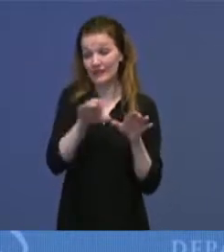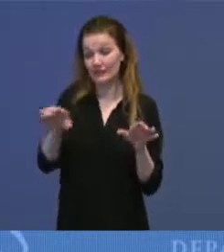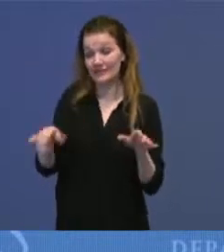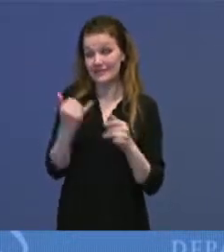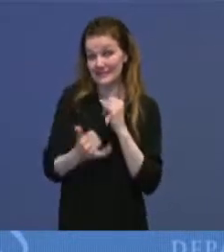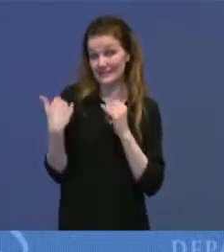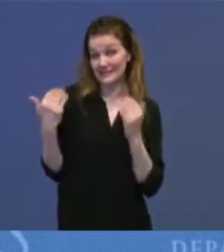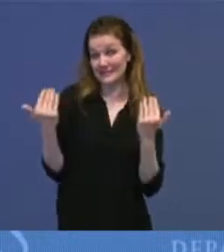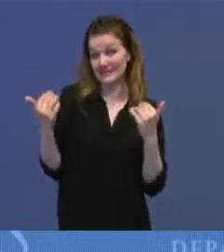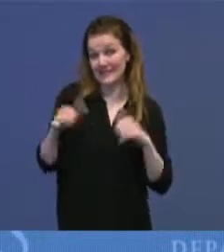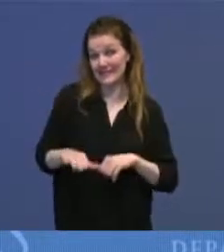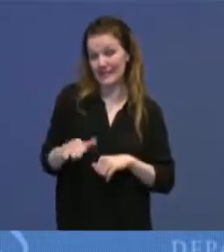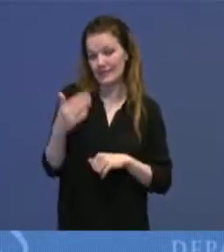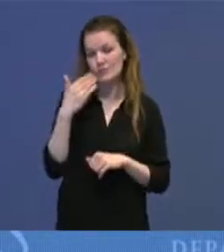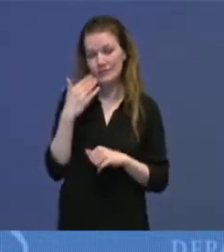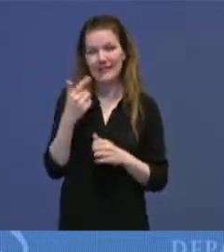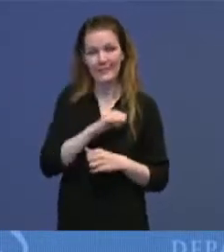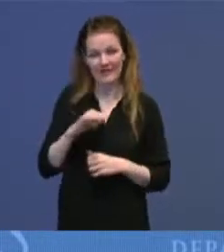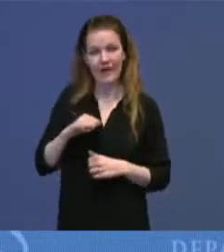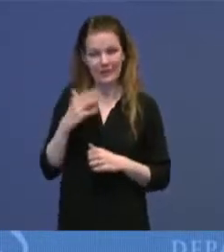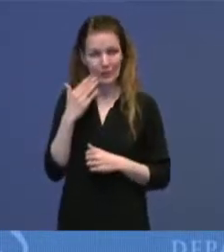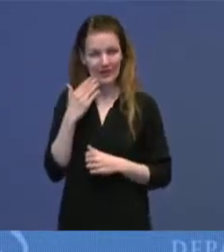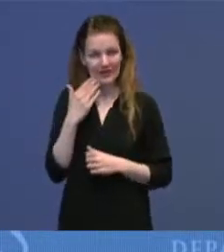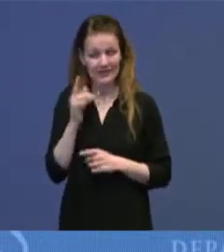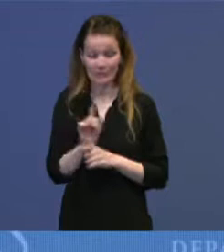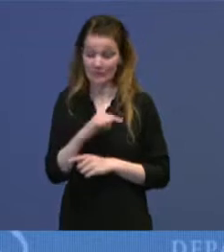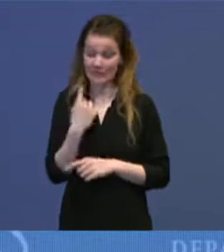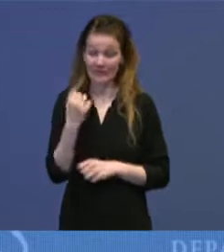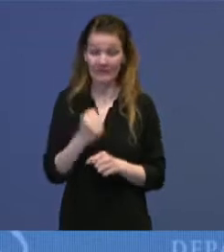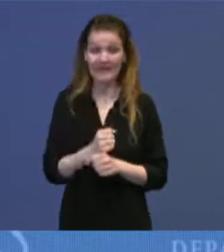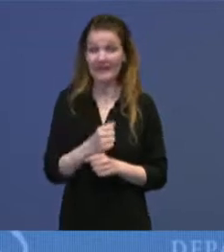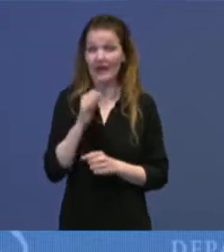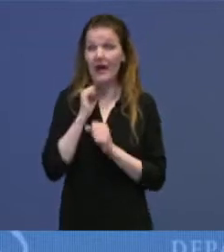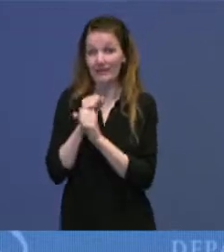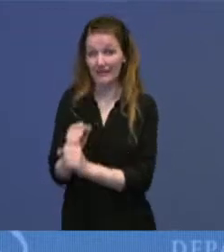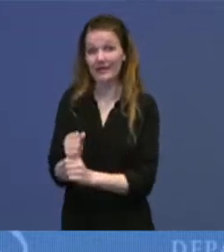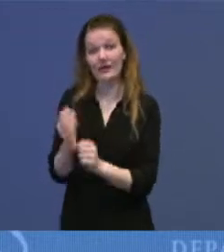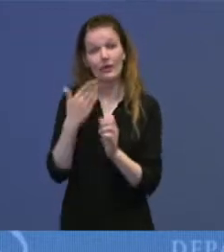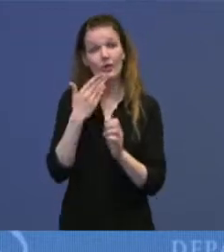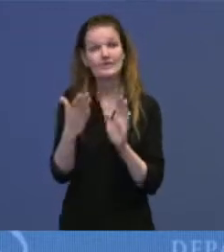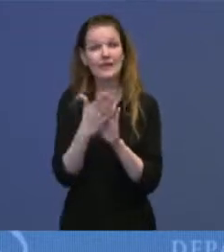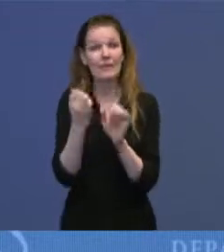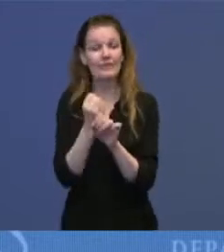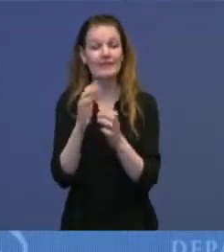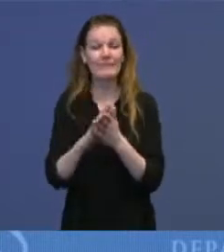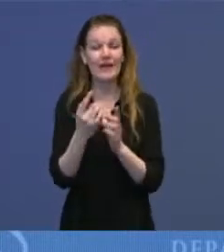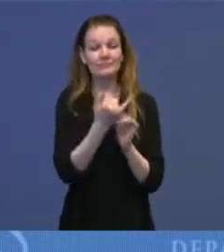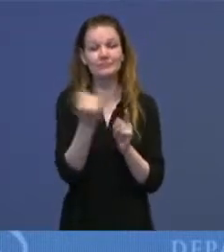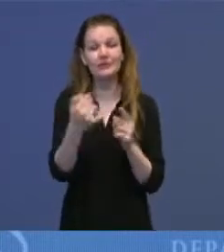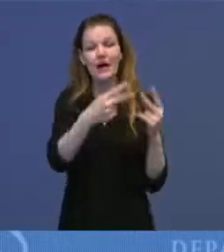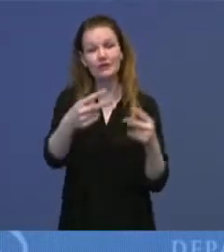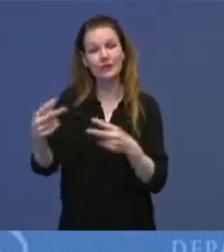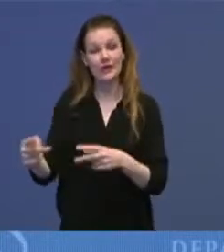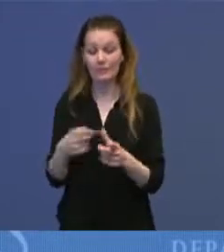i private boliger. Så vi er jo, avhengige av et godt samarbeid med de ulike aktørene,